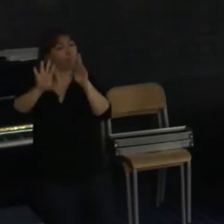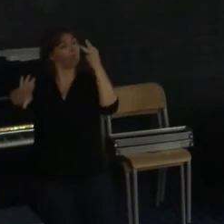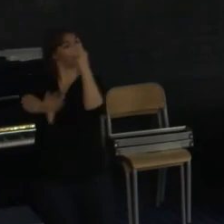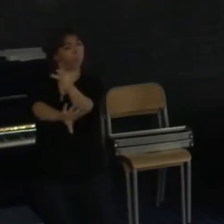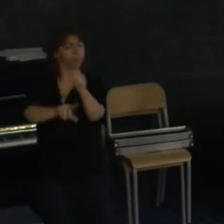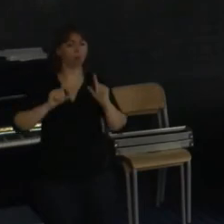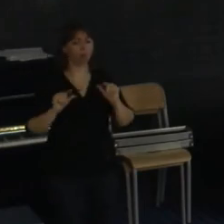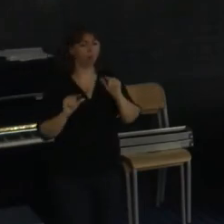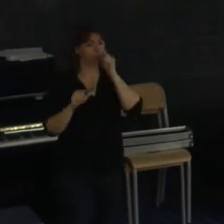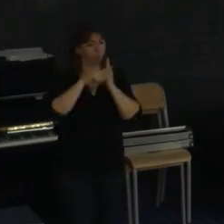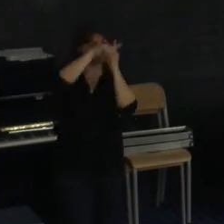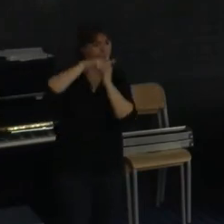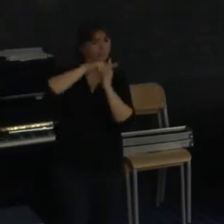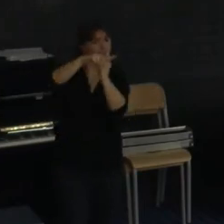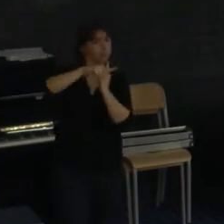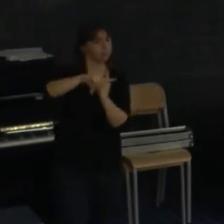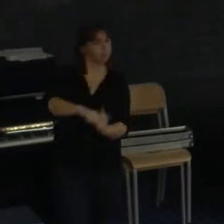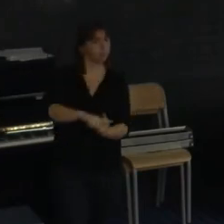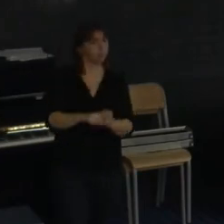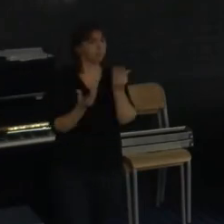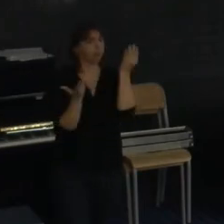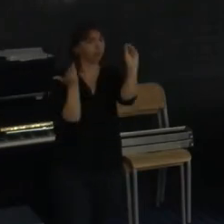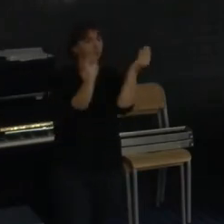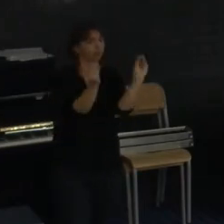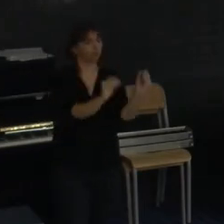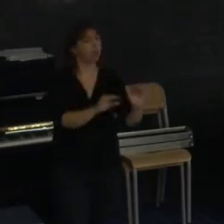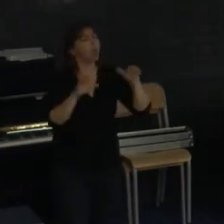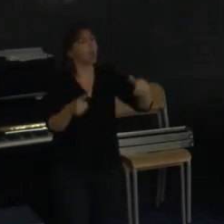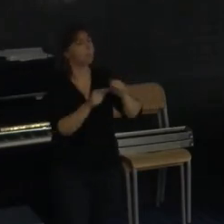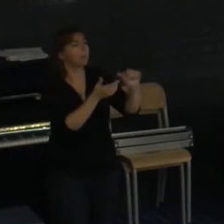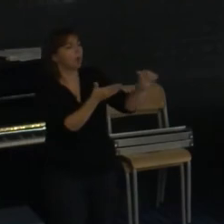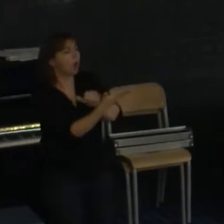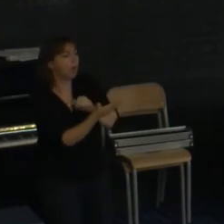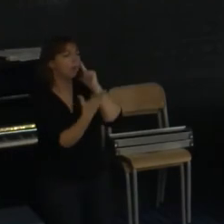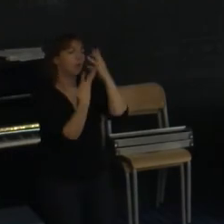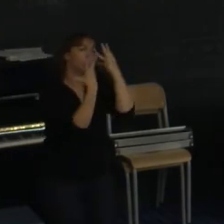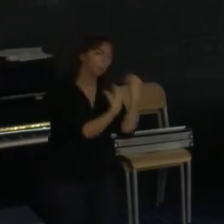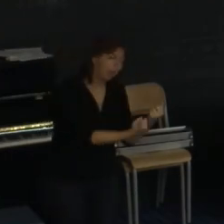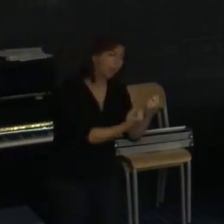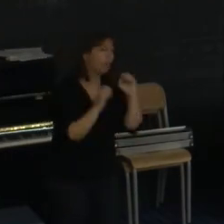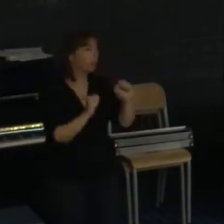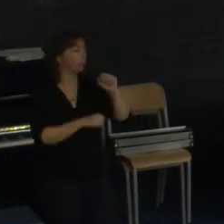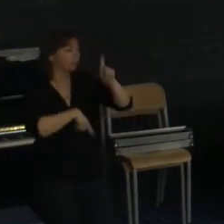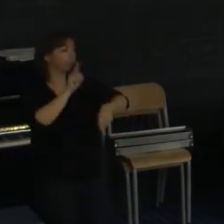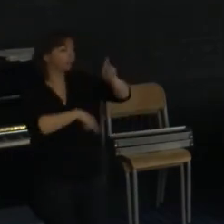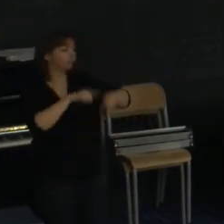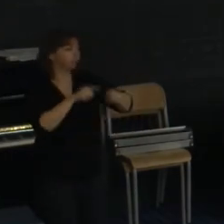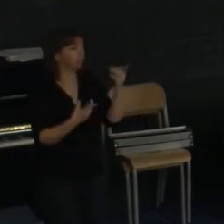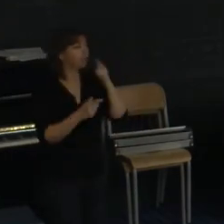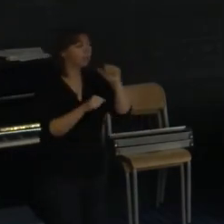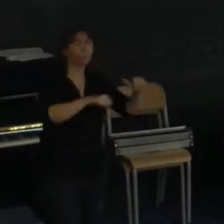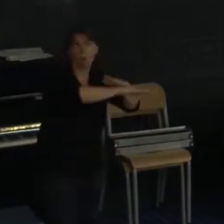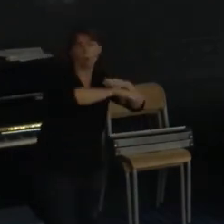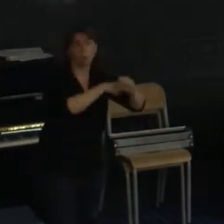s'amuser à ajouter des breakpoints. On verra par après qu'on peut aussi les désactiver, les supprimer, les réactiver ou éventuellement rajouter des